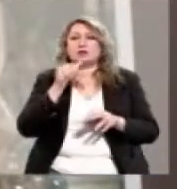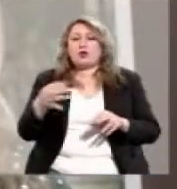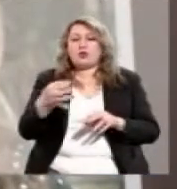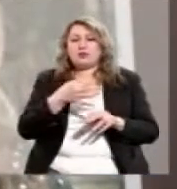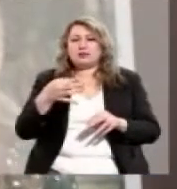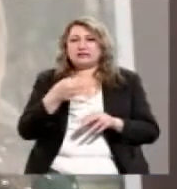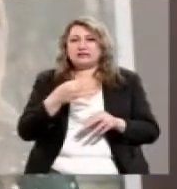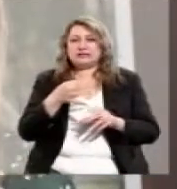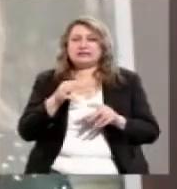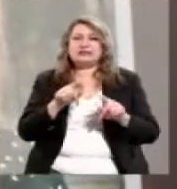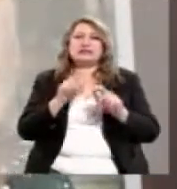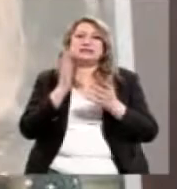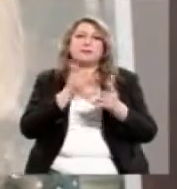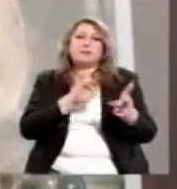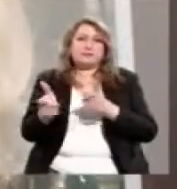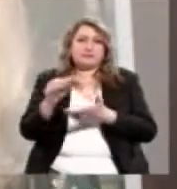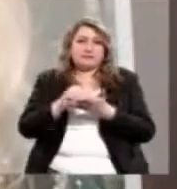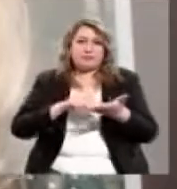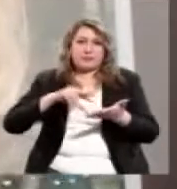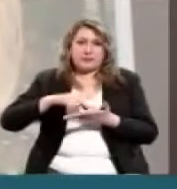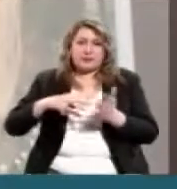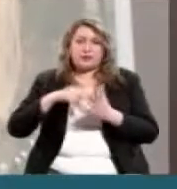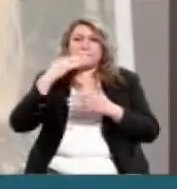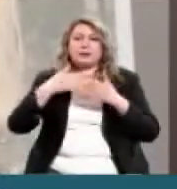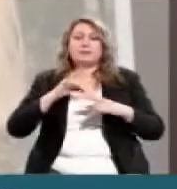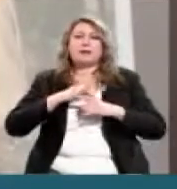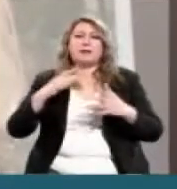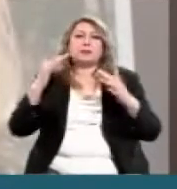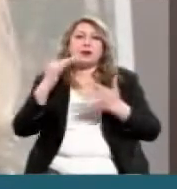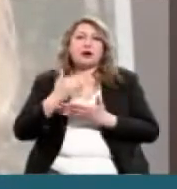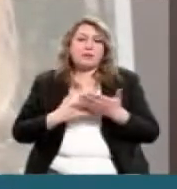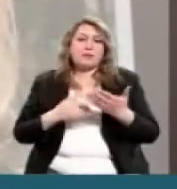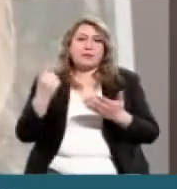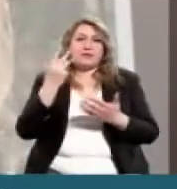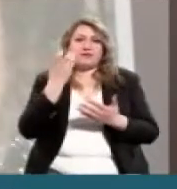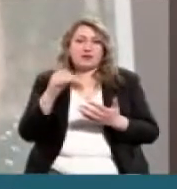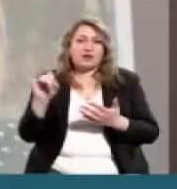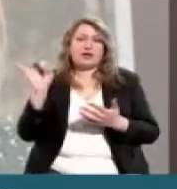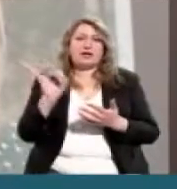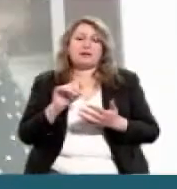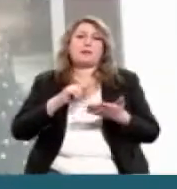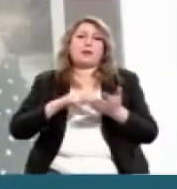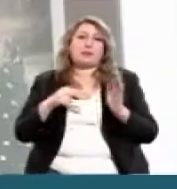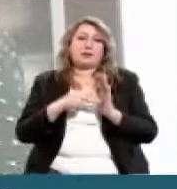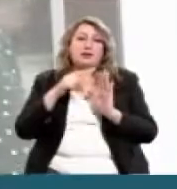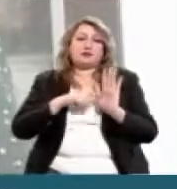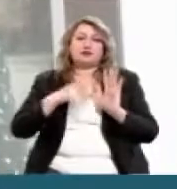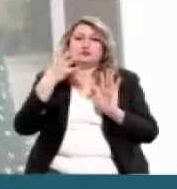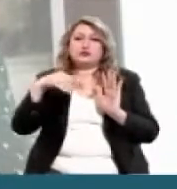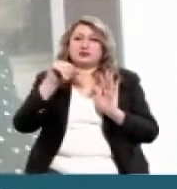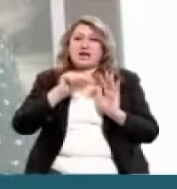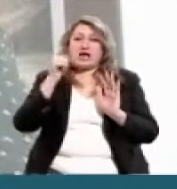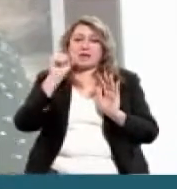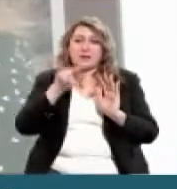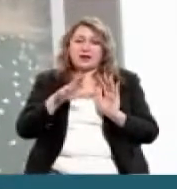области создало план по предпраздничной программе к 1 мая. И в рамках этого плана все 4 недели апреля